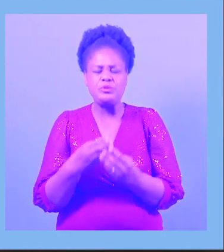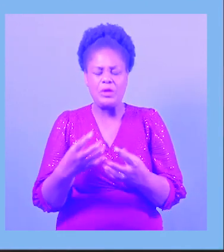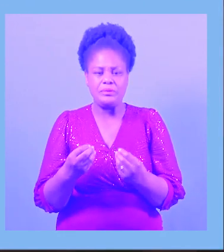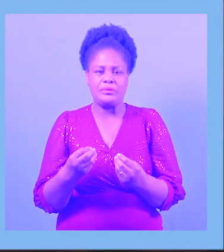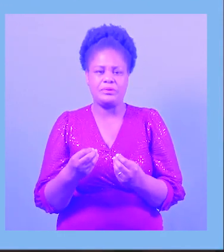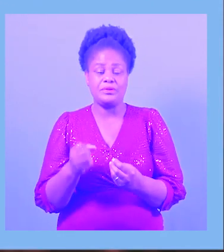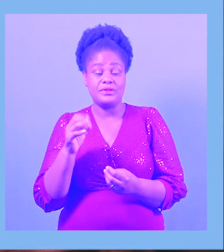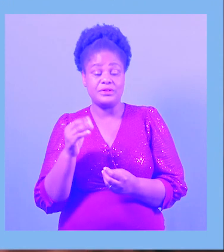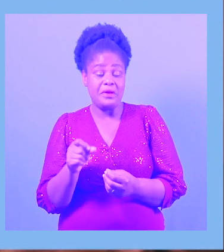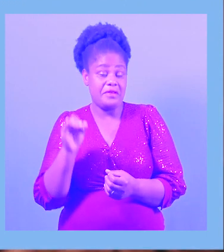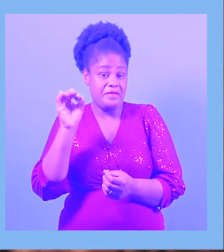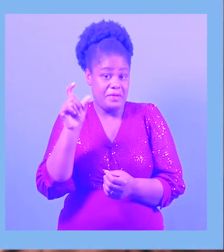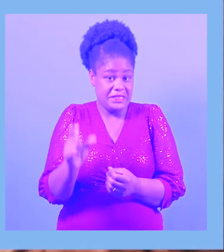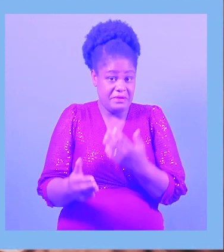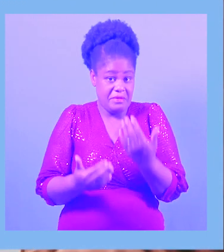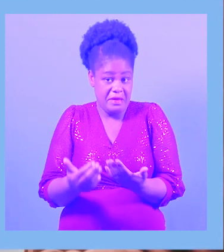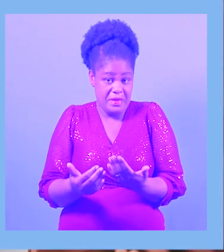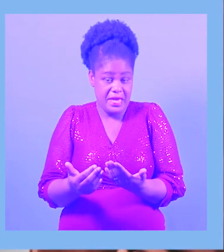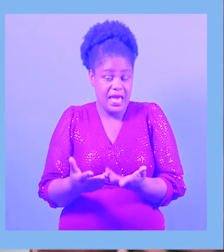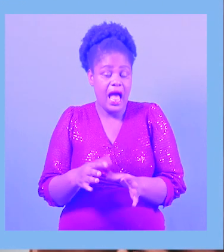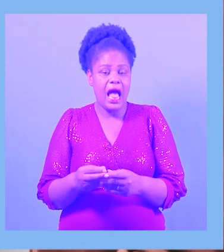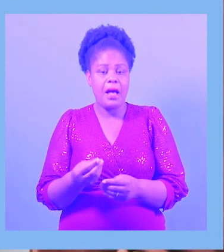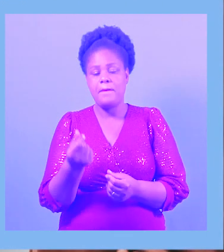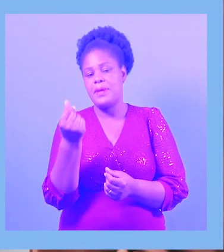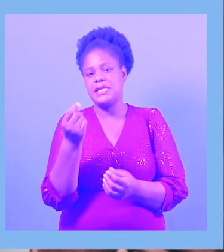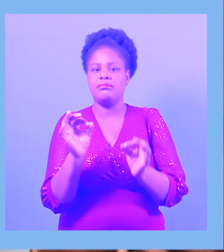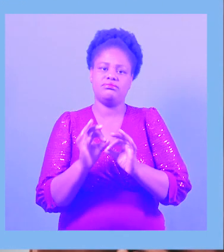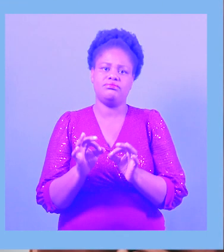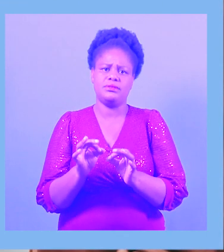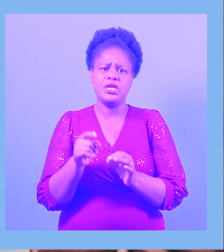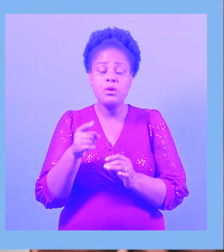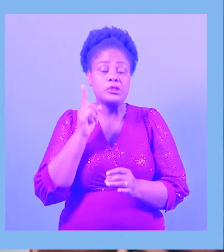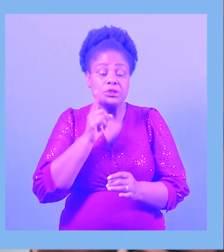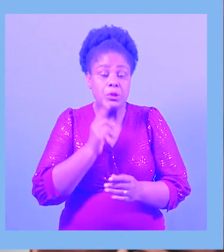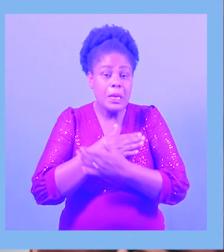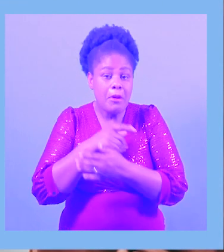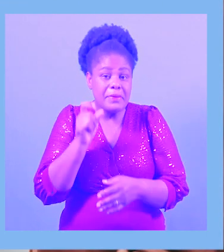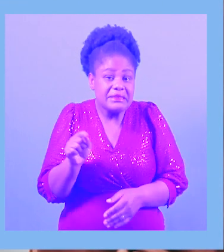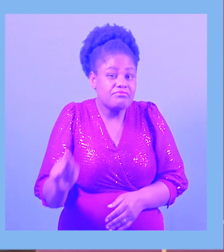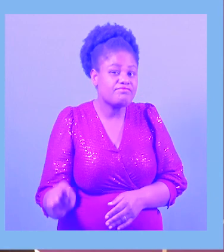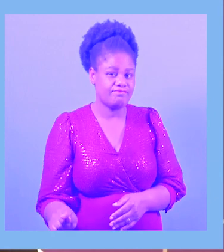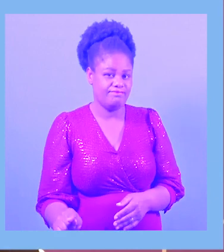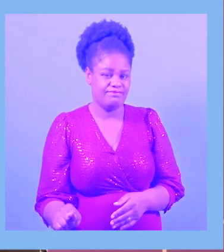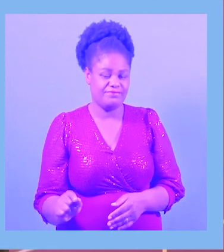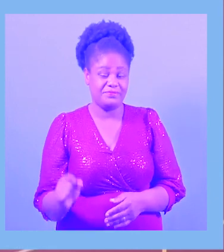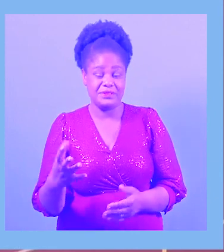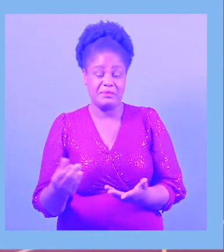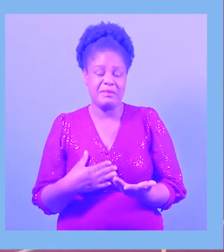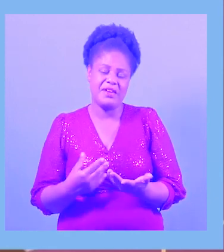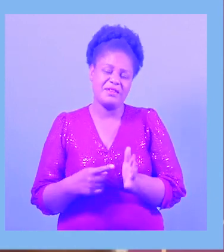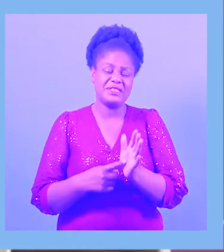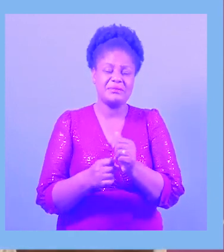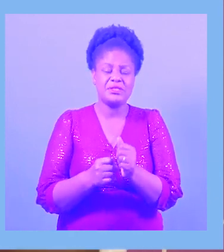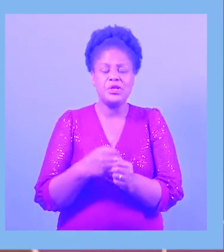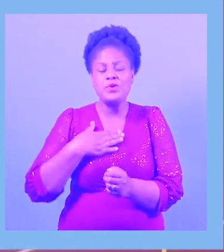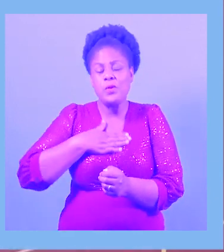ane mari, anga asina mari, waingomuda here? Kana kuti uri kumuda nekuti pane chinhu chauri kuda, handikati uri kumuda,